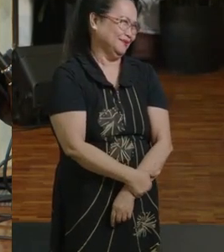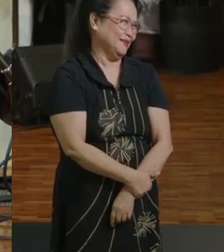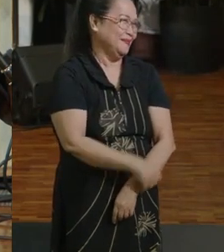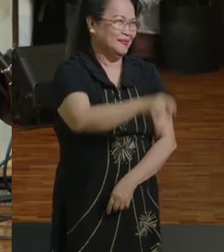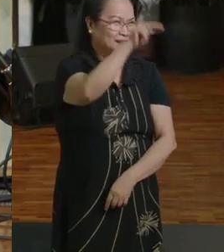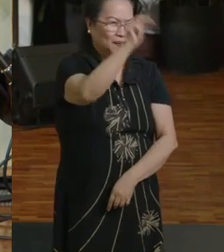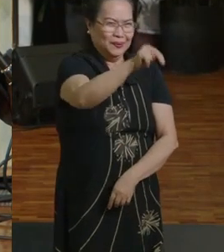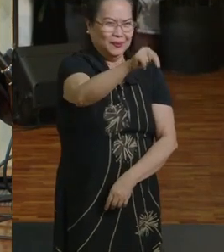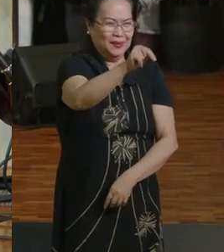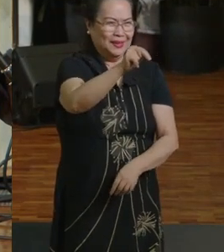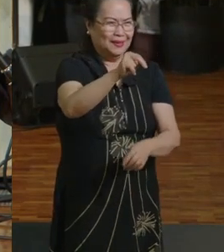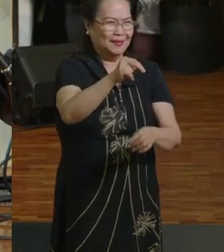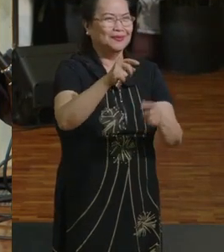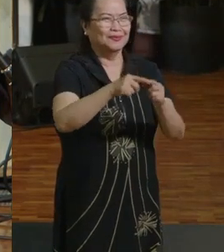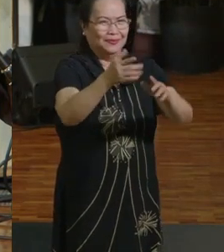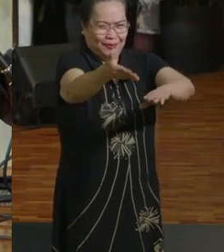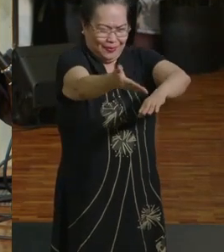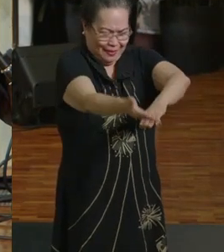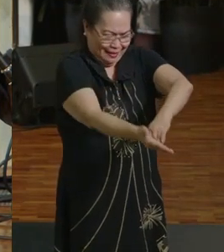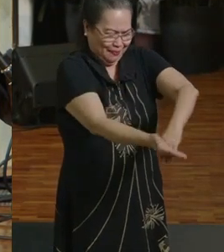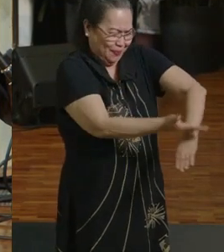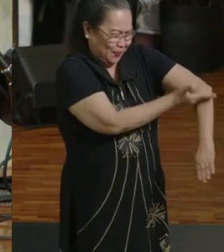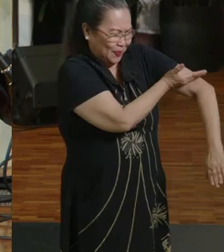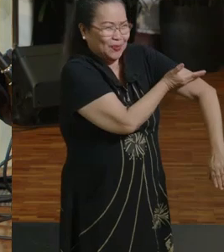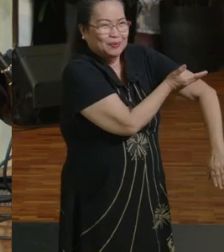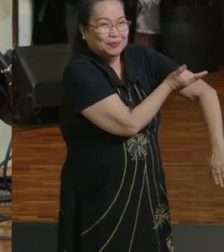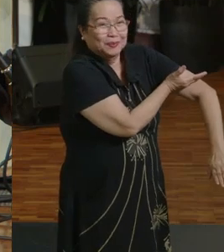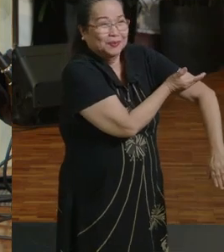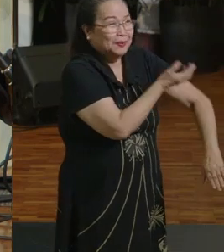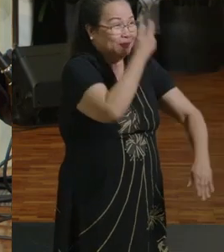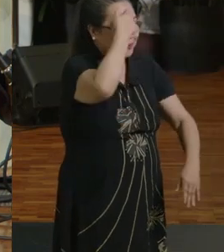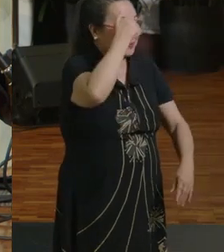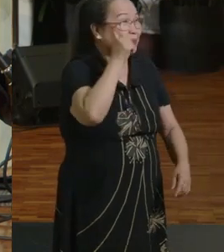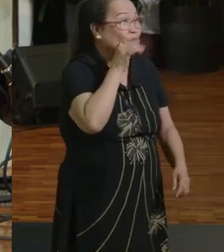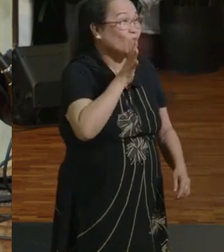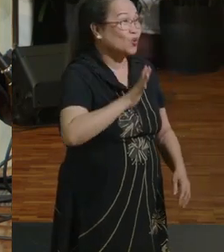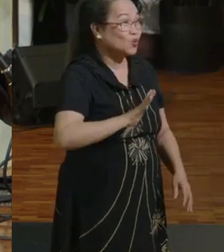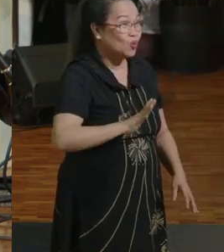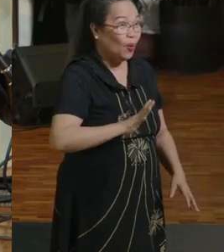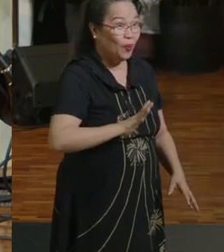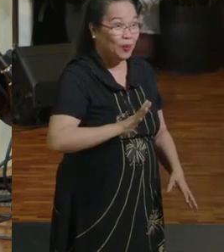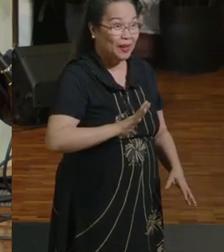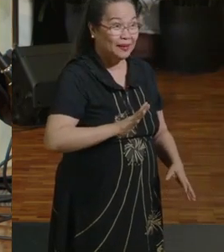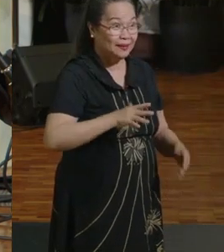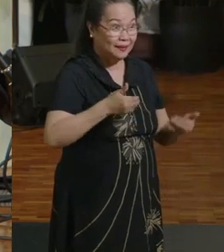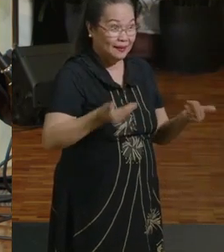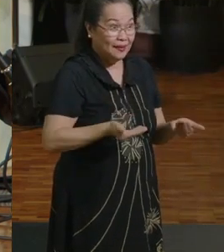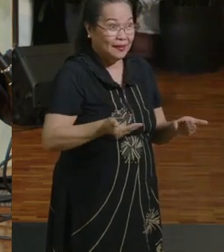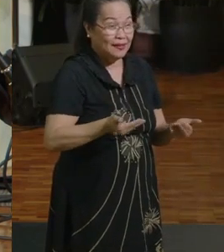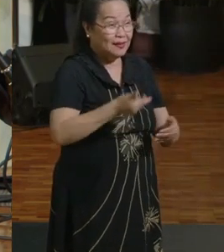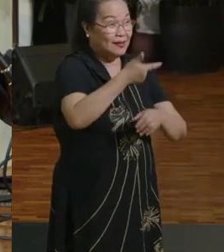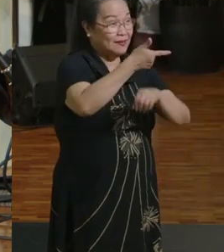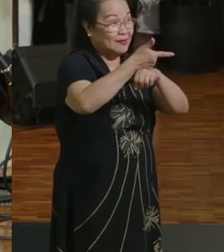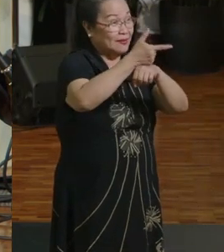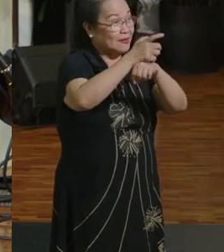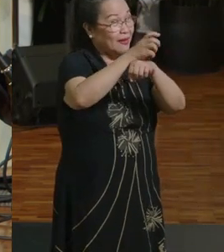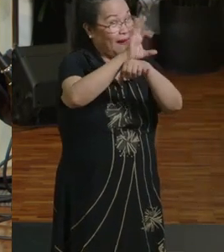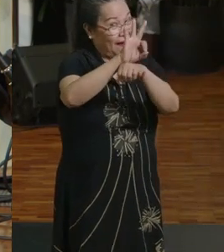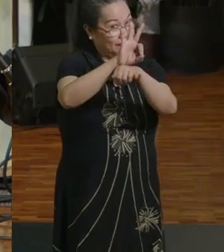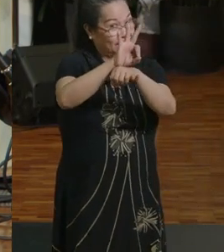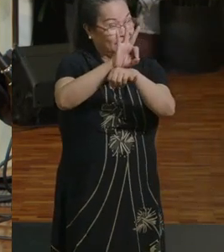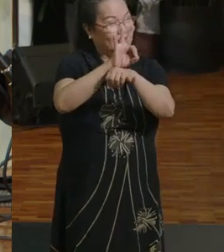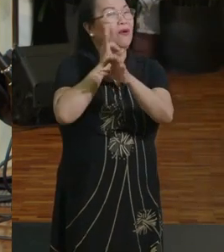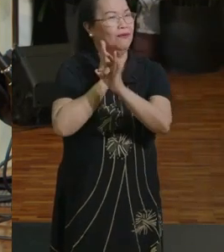Kailangan natin mag-step up sapagkat ang mga kababaihan natin dito sa GCF ay di hamak